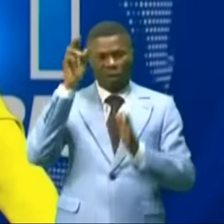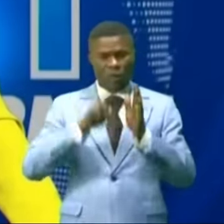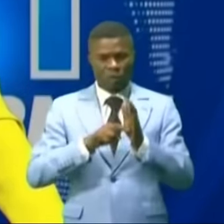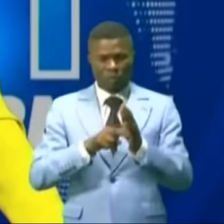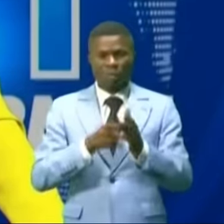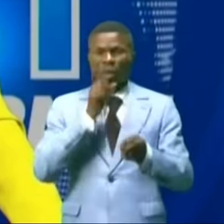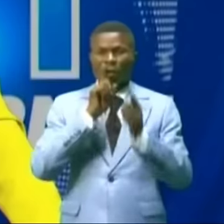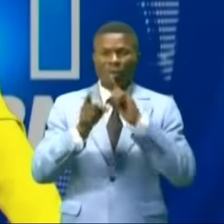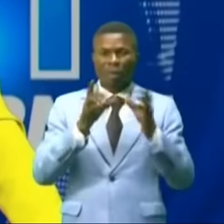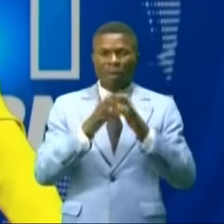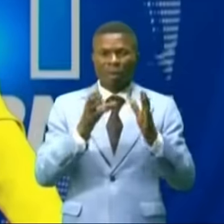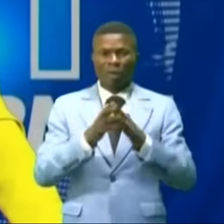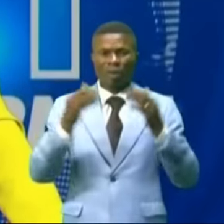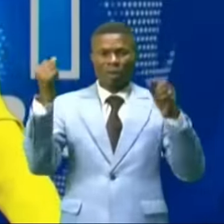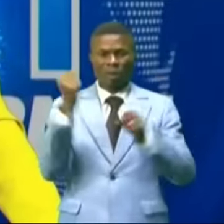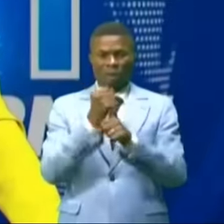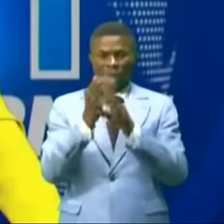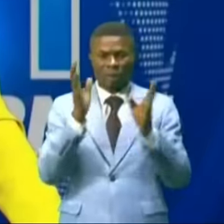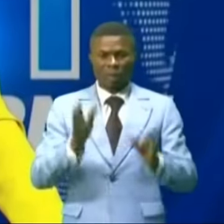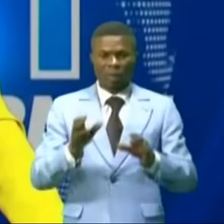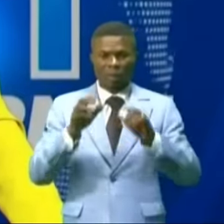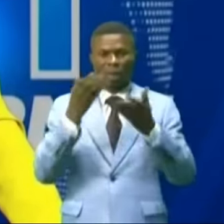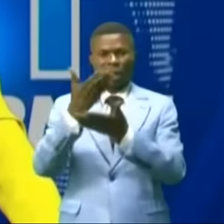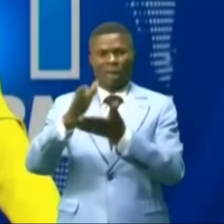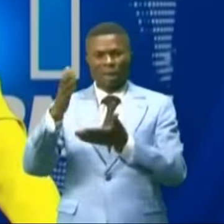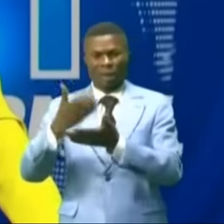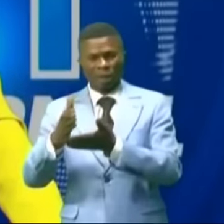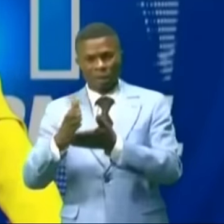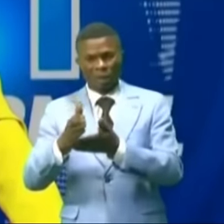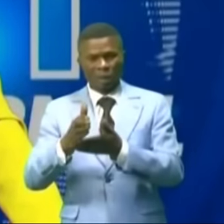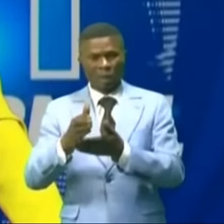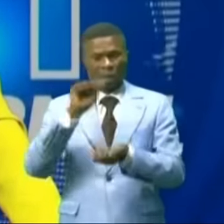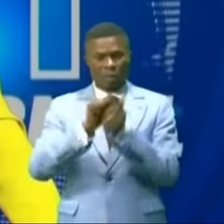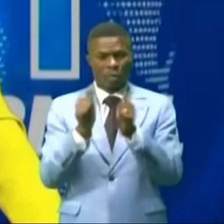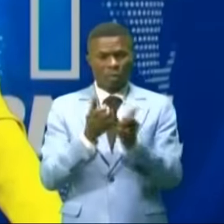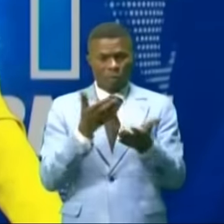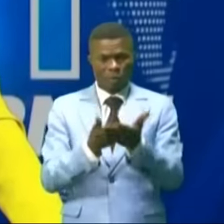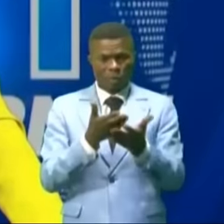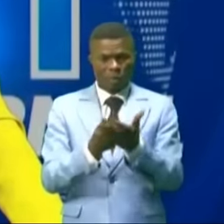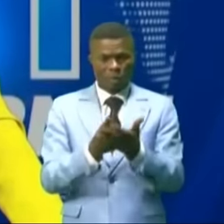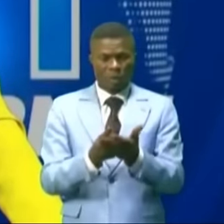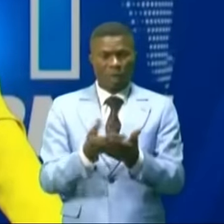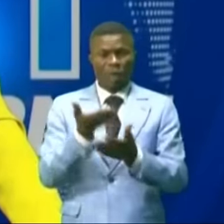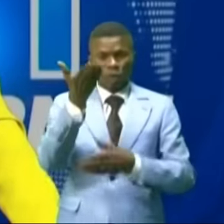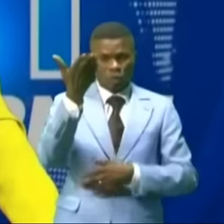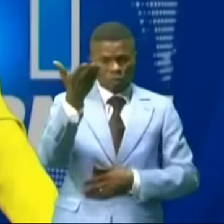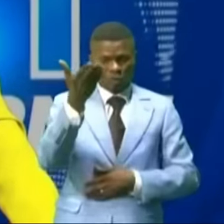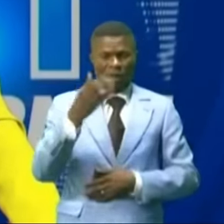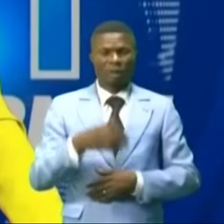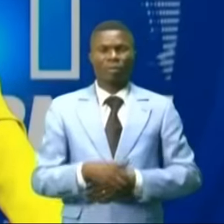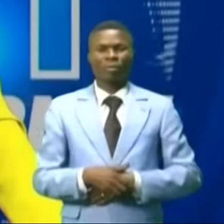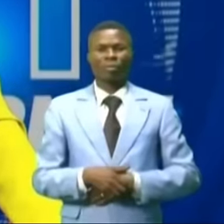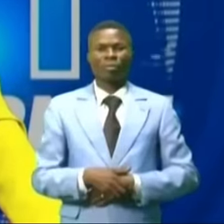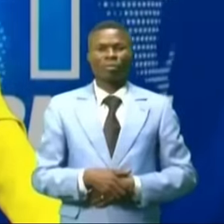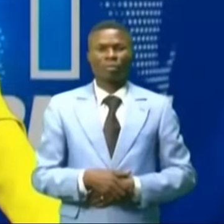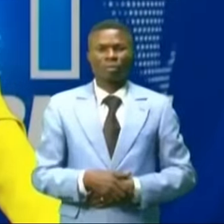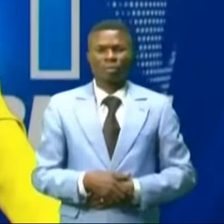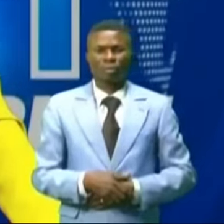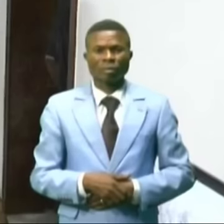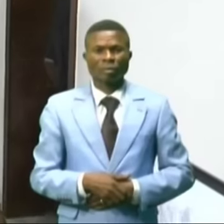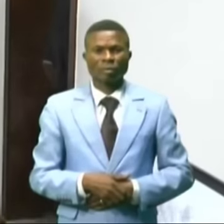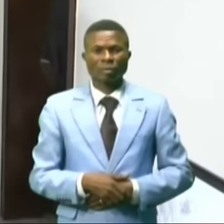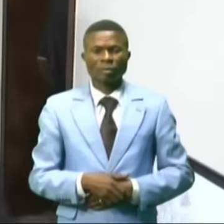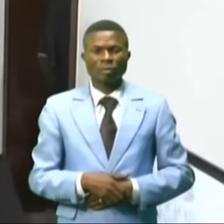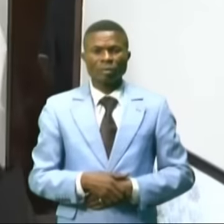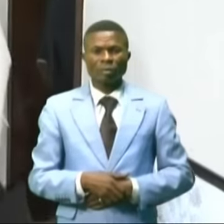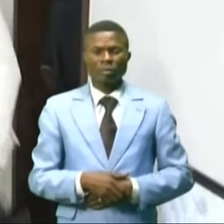des échanges avec les opérateurs de télédistribution sur cette question. Gaëtan Magalano était présent.